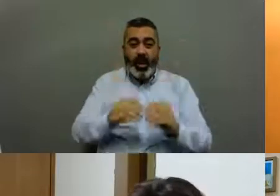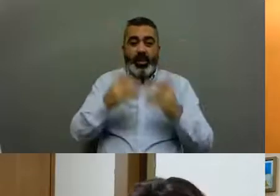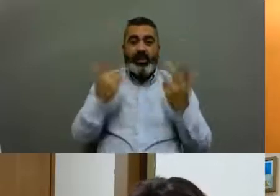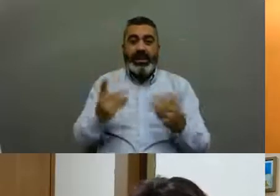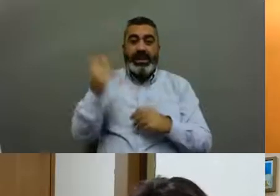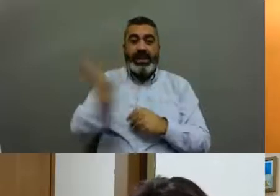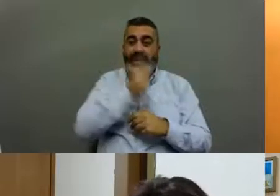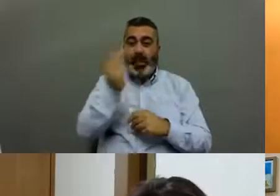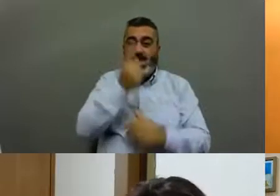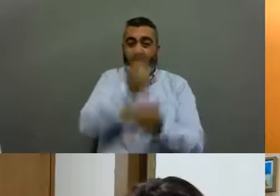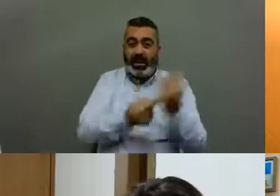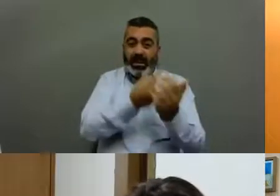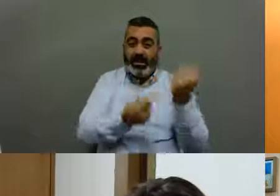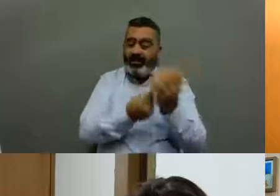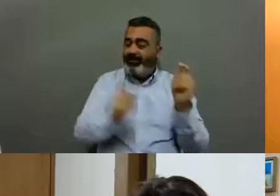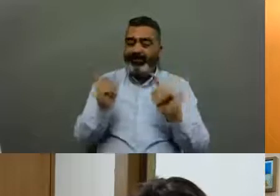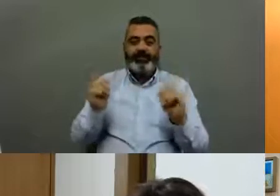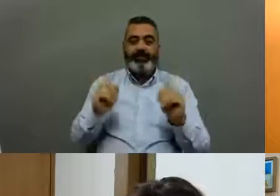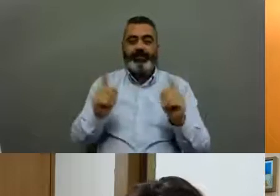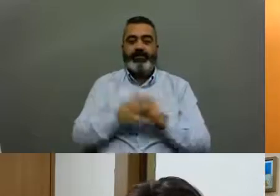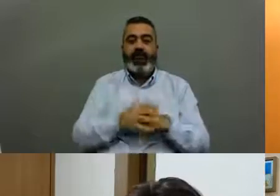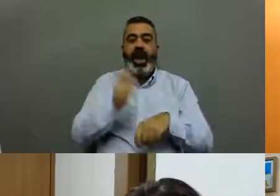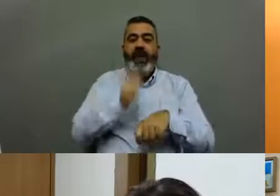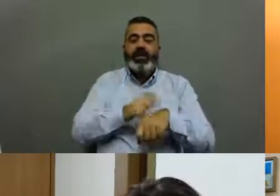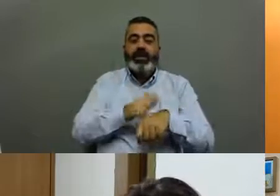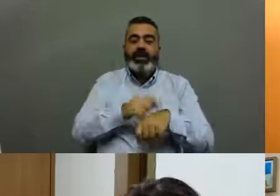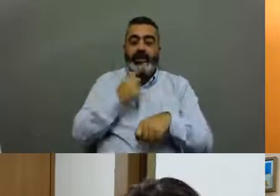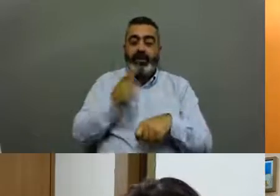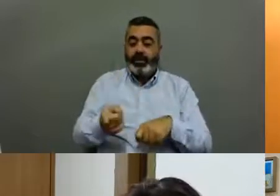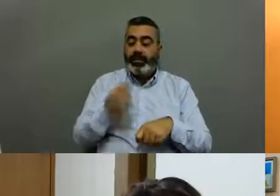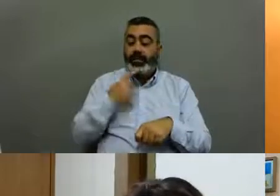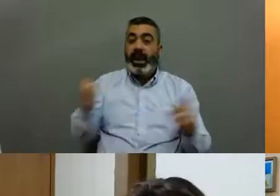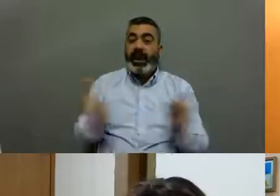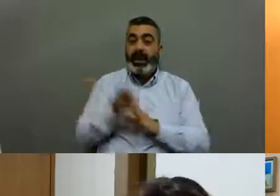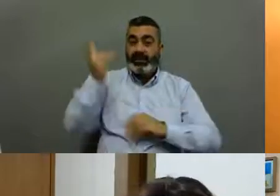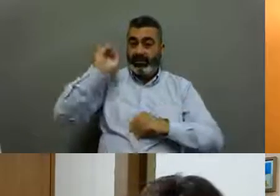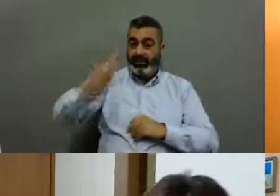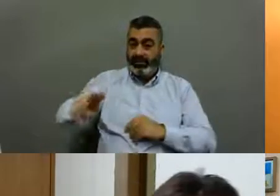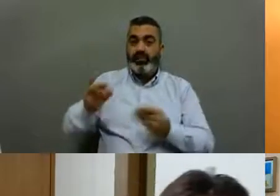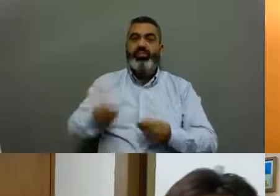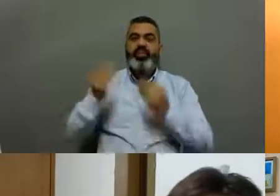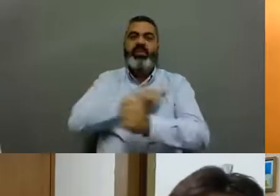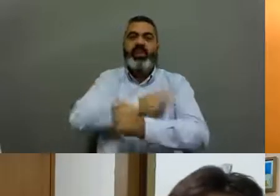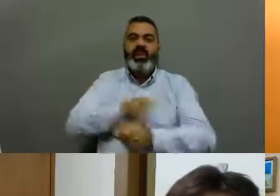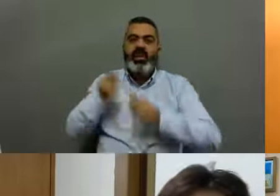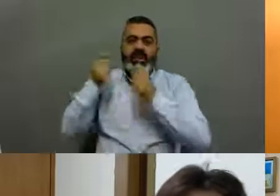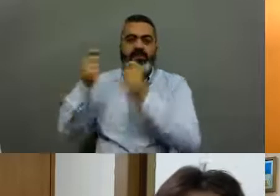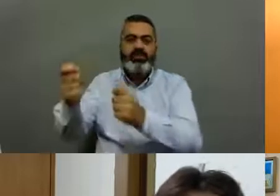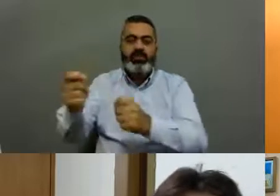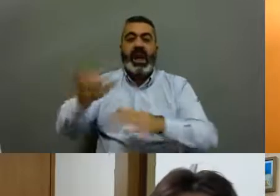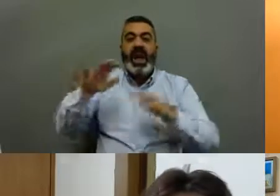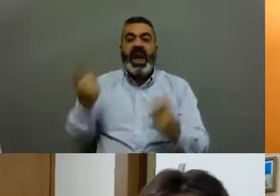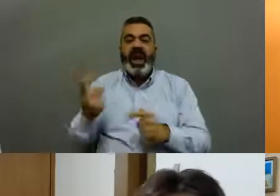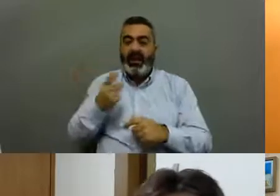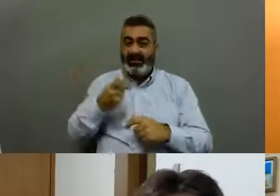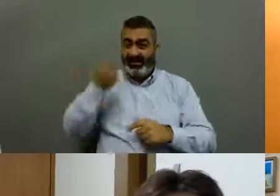κοινωνικό. Μπορεί να δώσει στο άτομο μία θέση υπεροχής ή μία θέση υποτέλειας μέσα σε